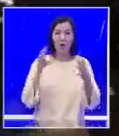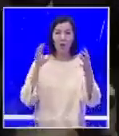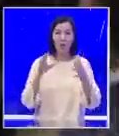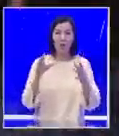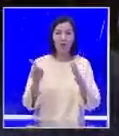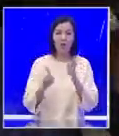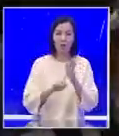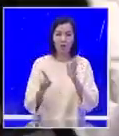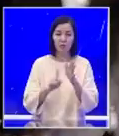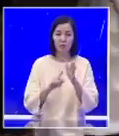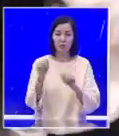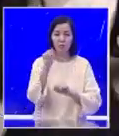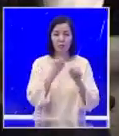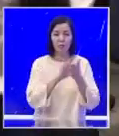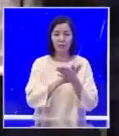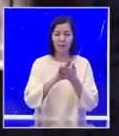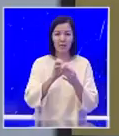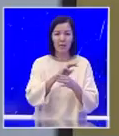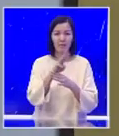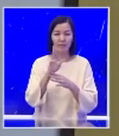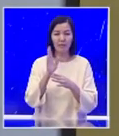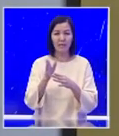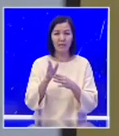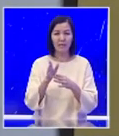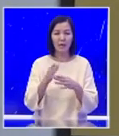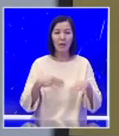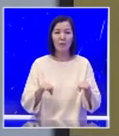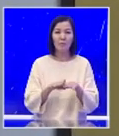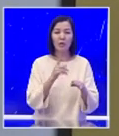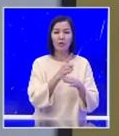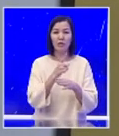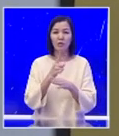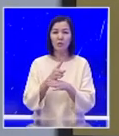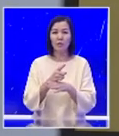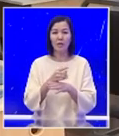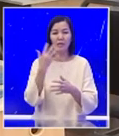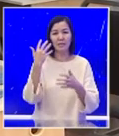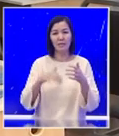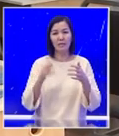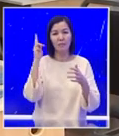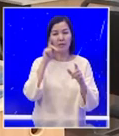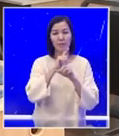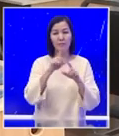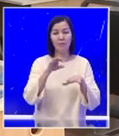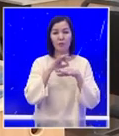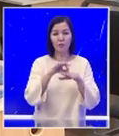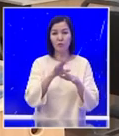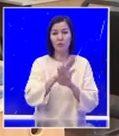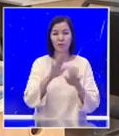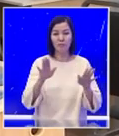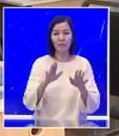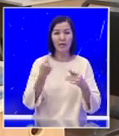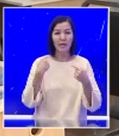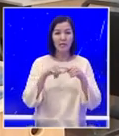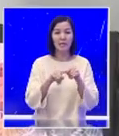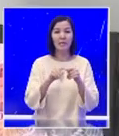жүру, дезинфекциялау сынды жұмыстармен қамтамасыз етіледі. Мұндай шектеулер тек орта білім беру мекемелерінде ғана жүргізілмейді. Өңірдегі